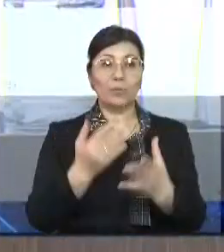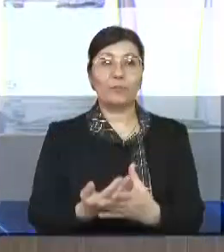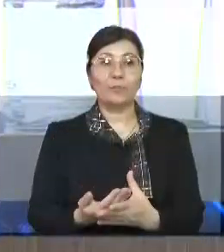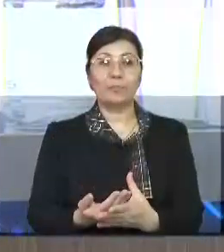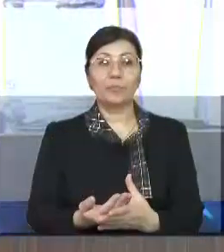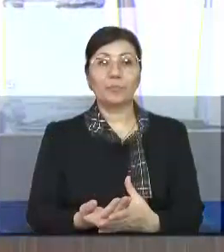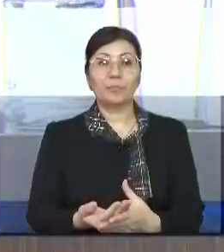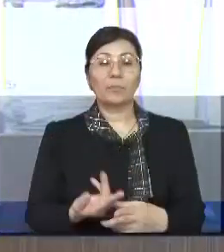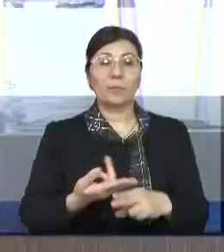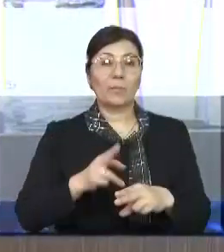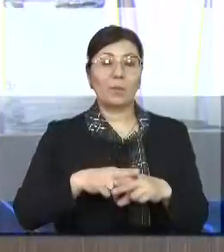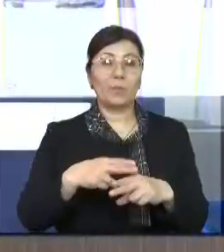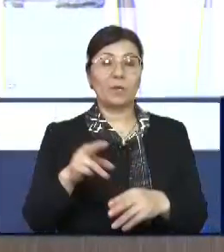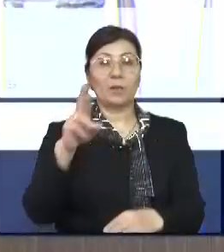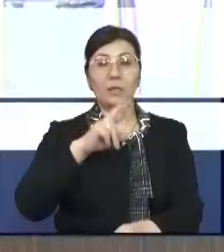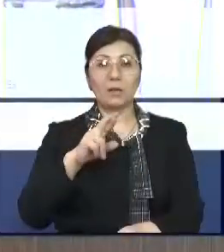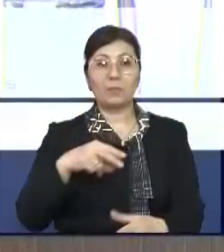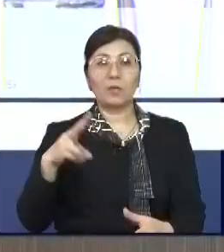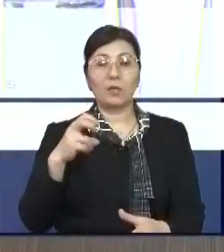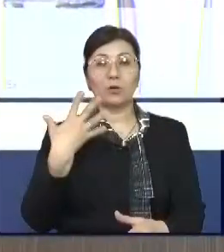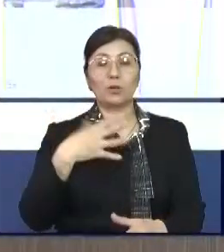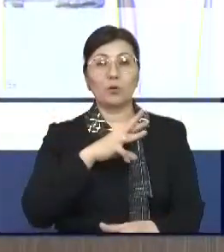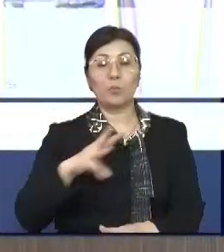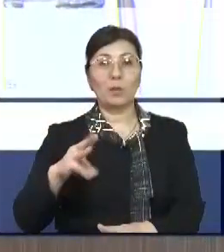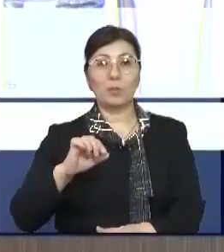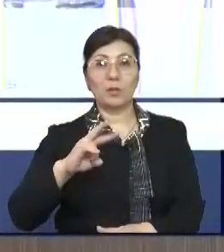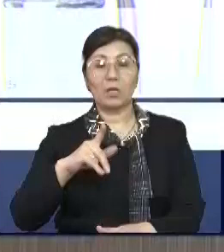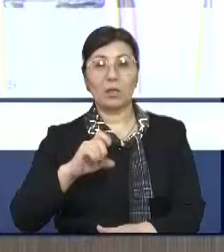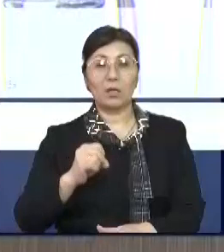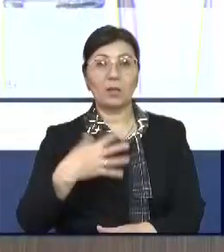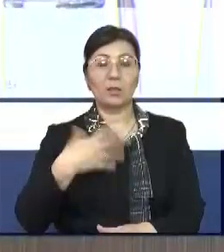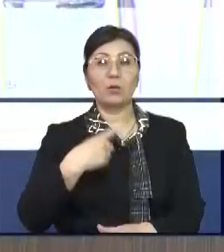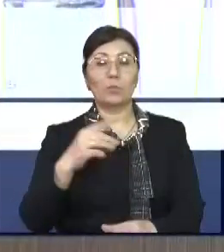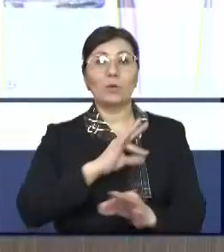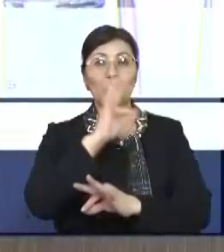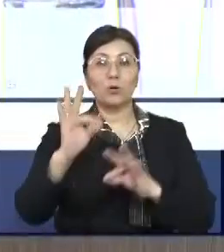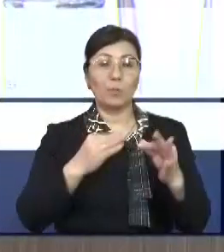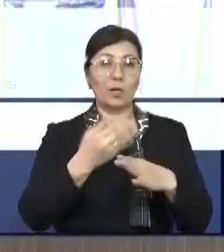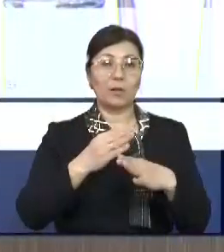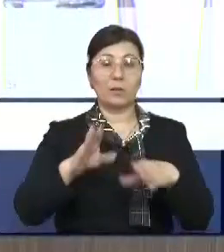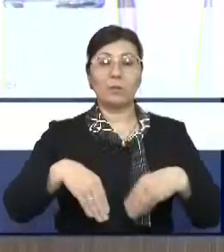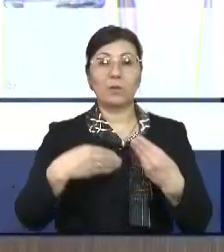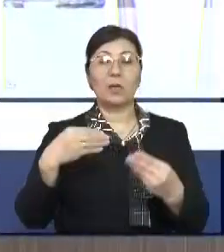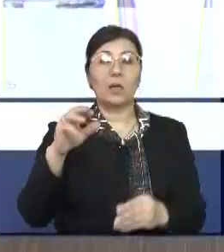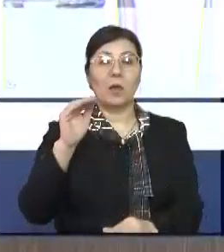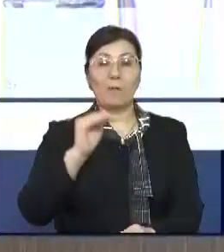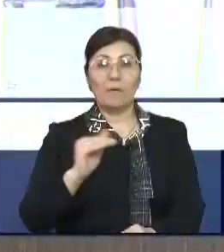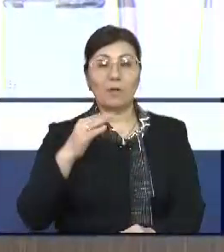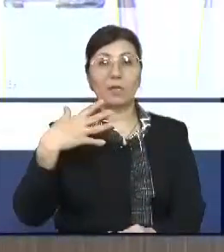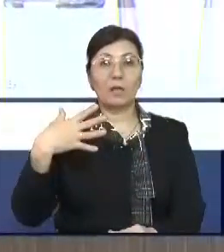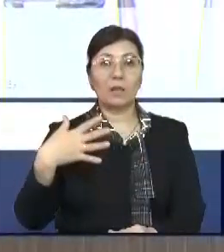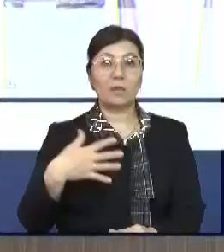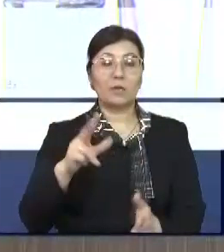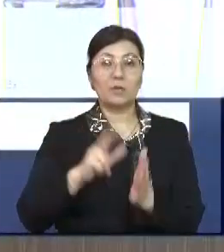беру қарқынына келетін болса, қаңтар айында 250 миллион теңгеге 51 жобаға несие берілсе, ақпан айында 519 миллион